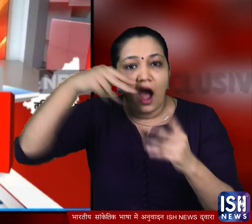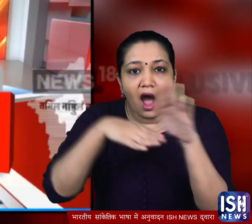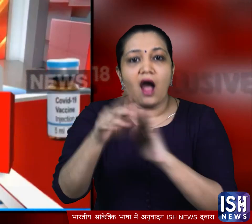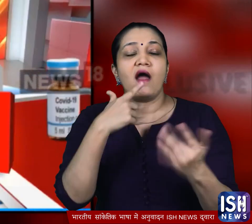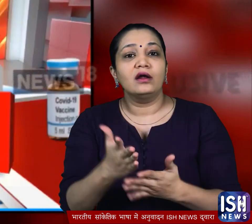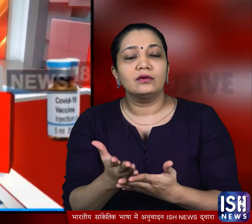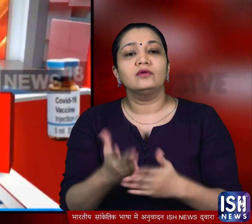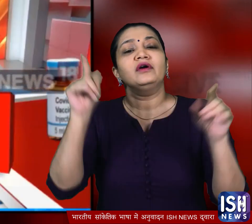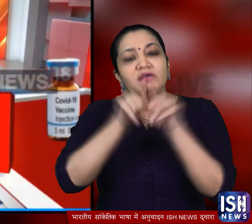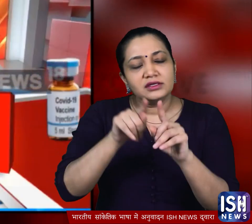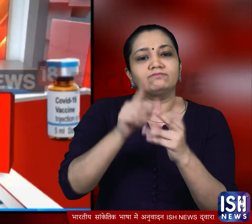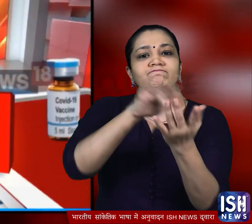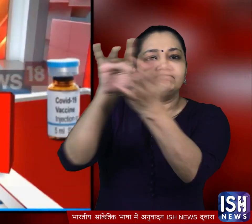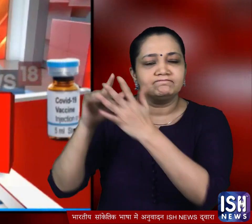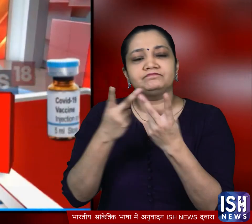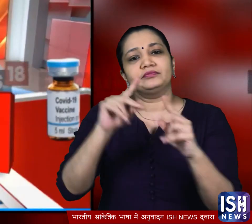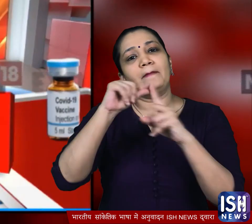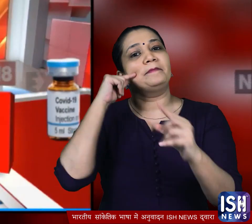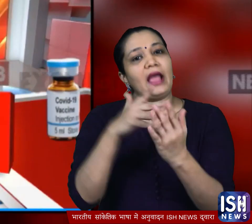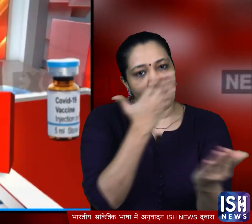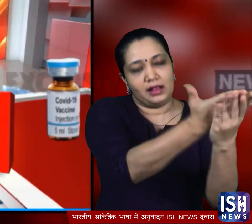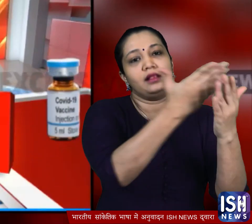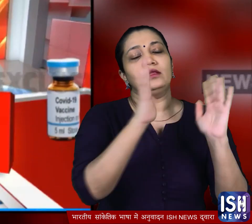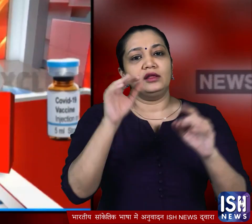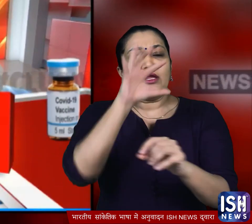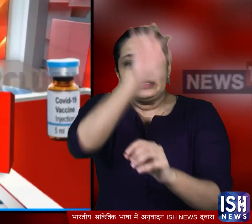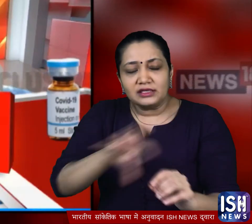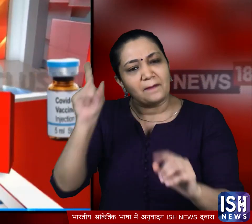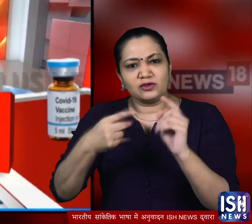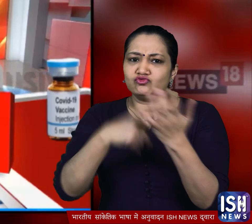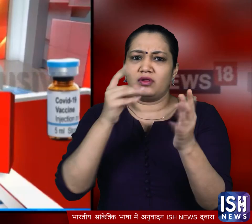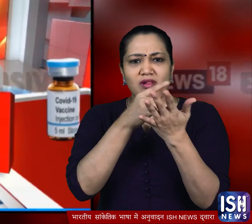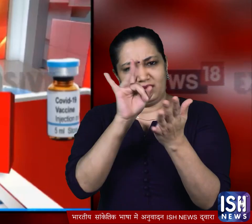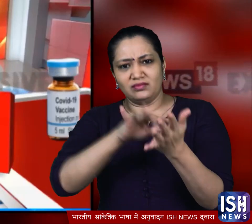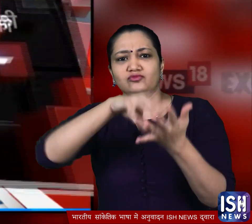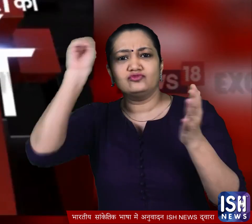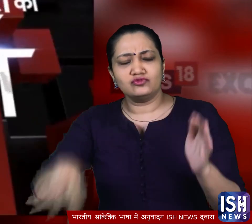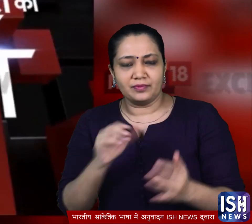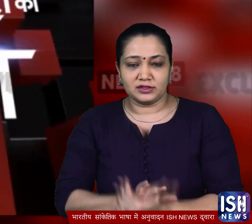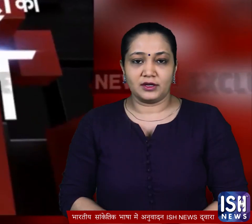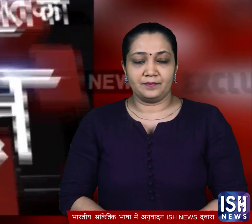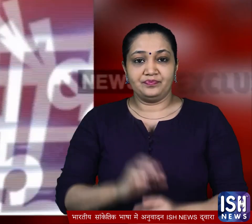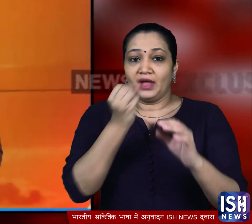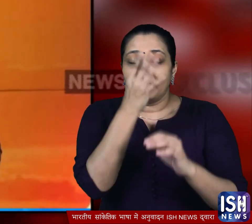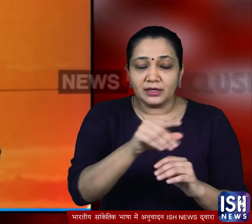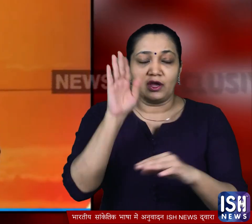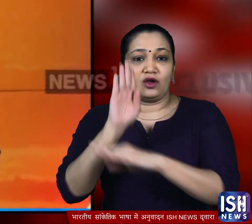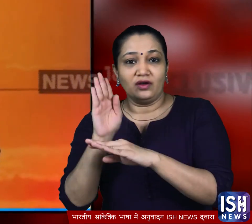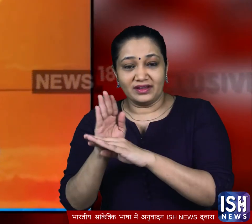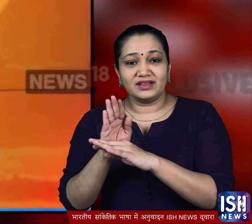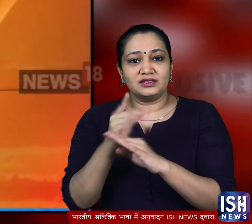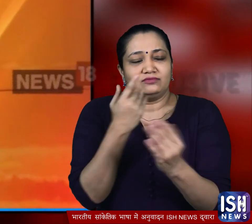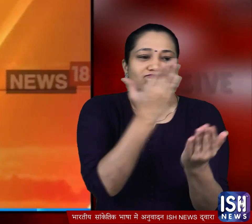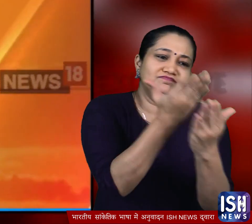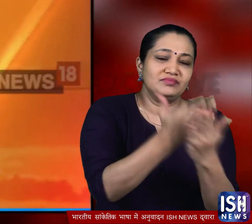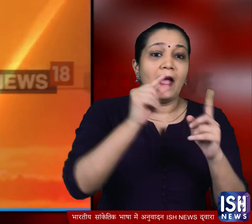ऐसे में राज्य सरकार के इन्हीं फैसलों के खिलाफ ये जनहित याचिका दर्ज की गई और इन नियमों को रद्द करने की मांग की गई। बीजेपी और कांग्रेस की मांग पर